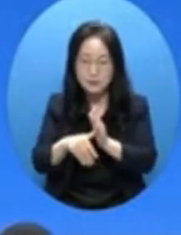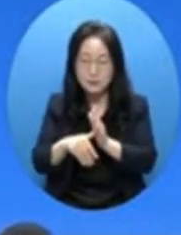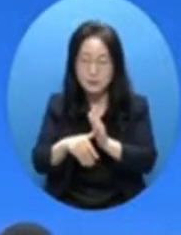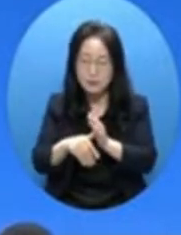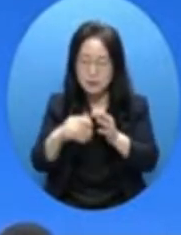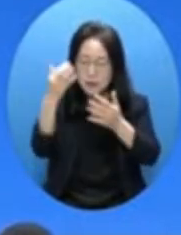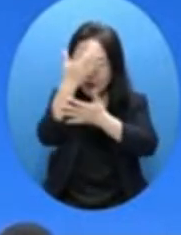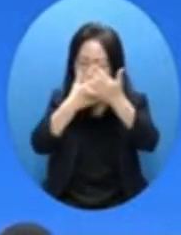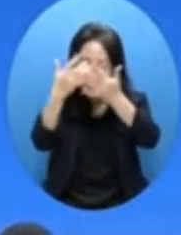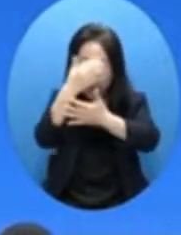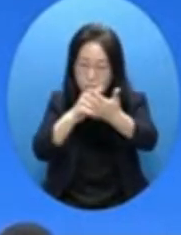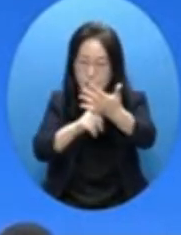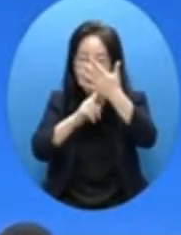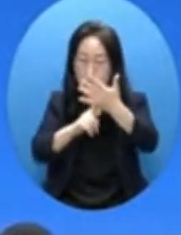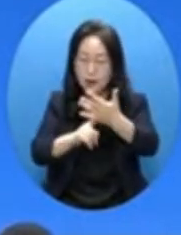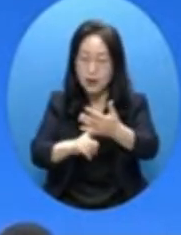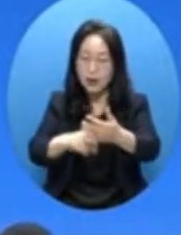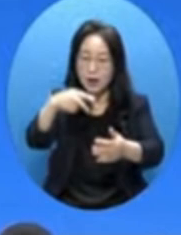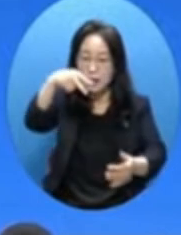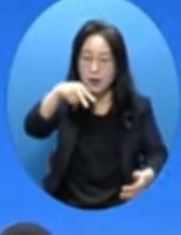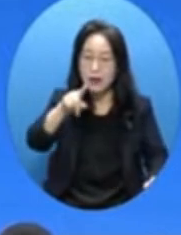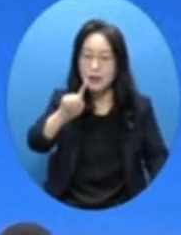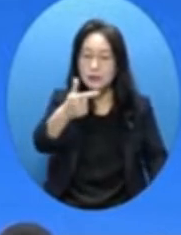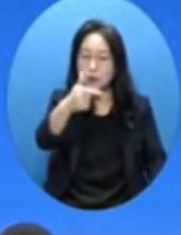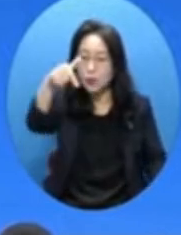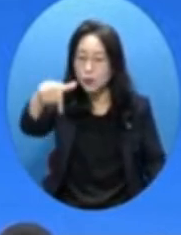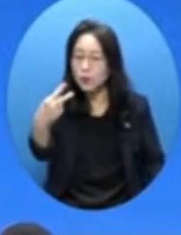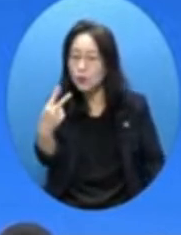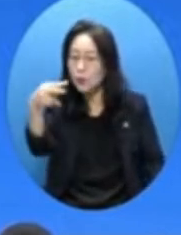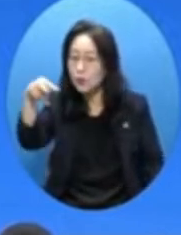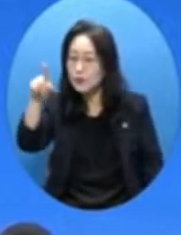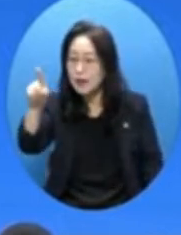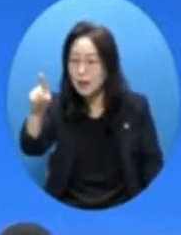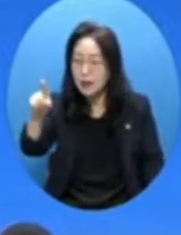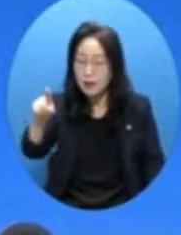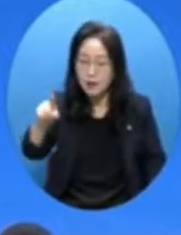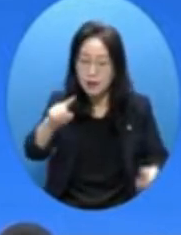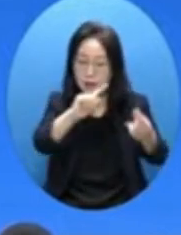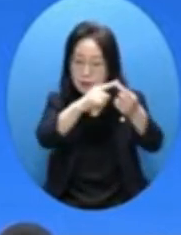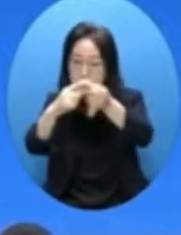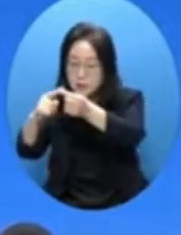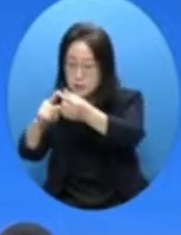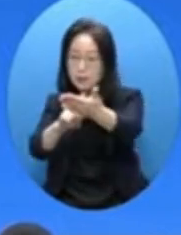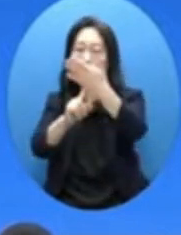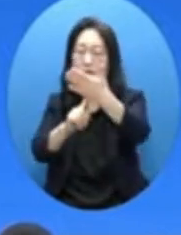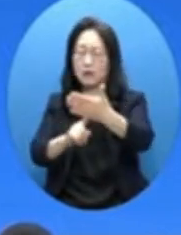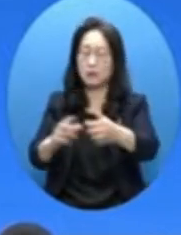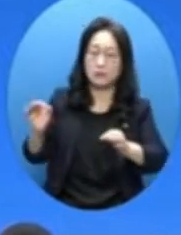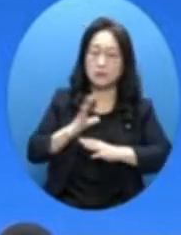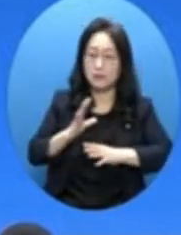환상 중에 선교사라고 쓴 글씨가 눈에 보였습니다. 깜짝 놀라가지고